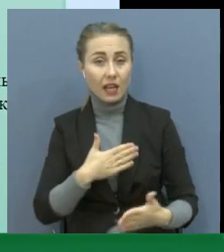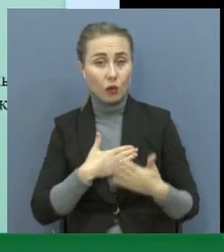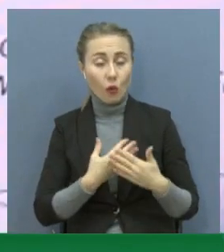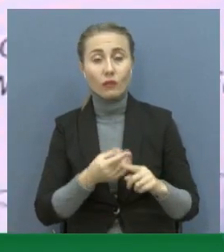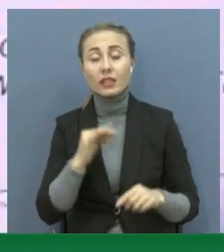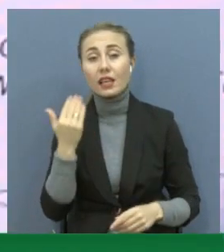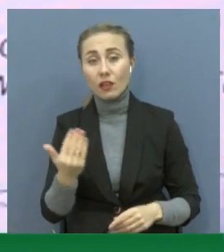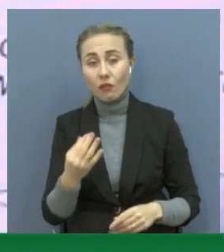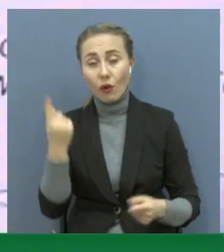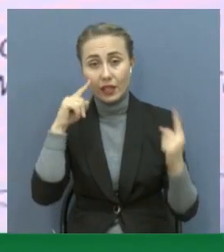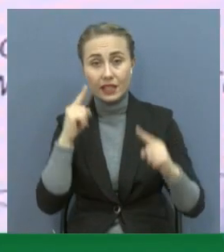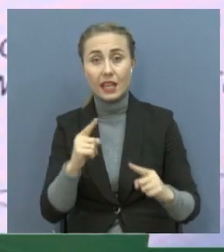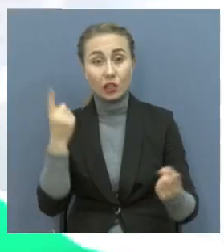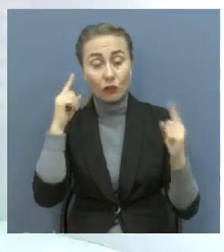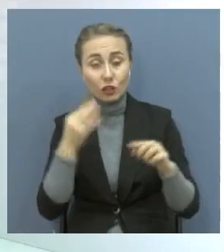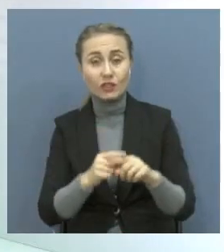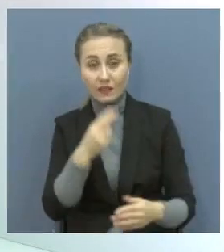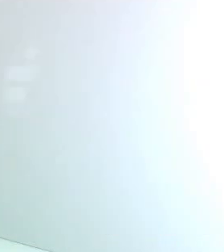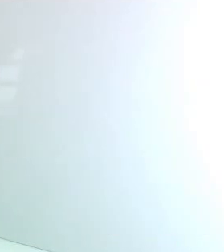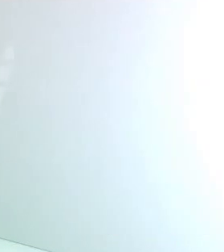идеи, творчество и взгляды.